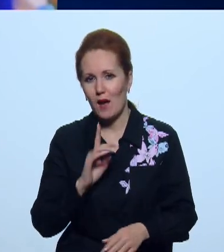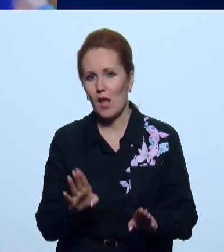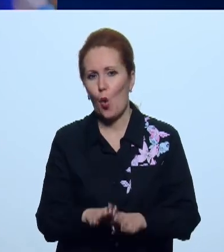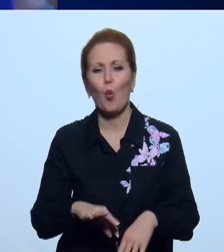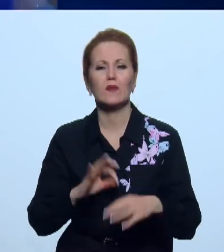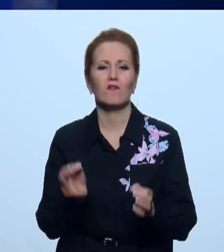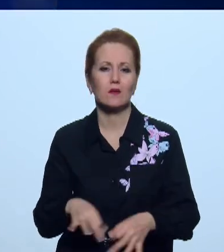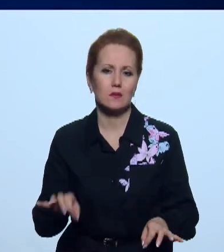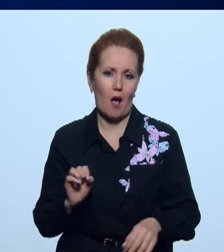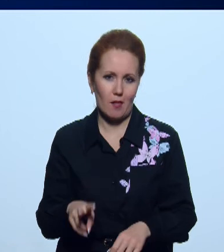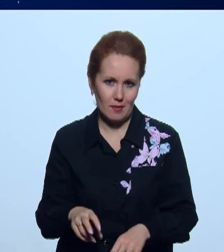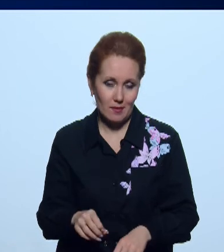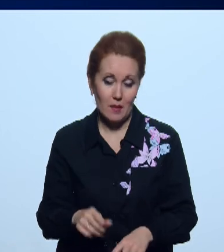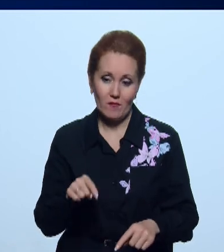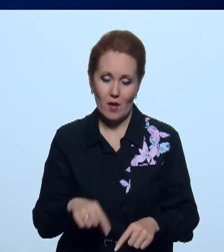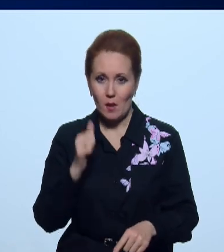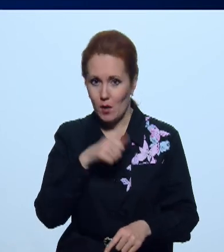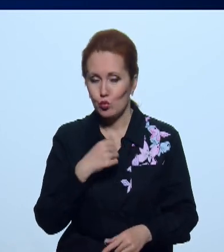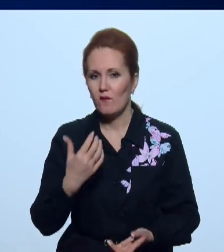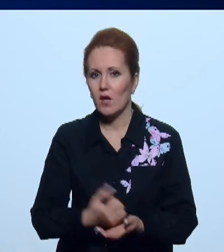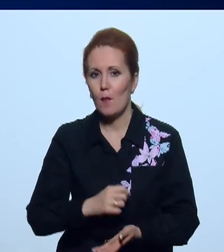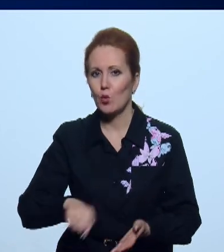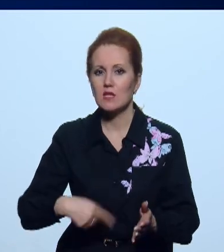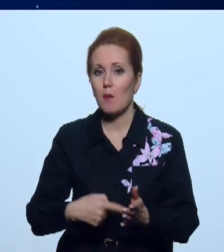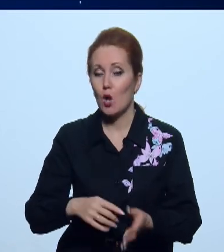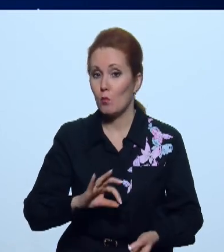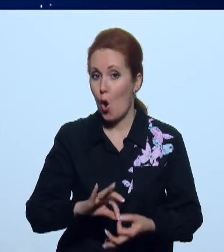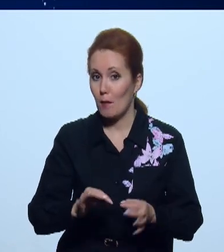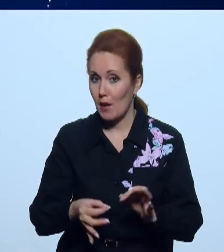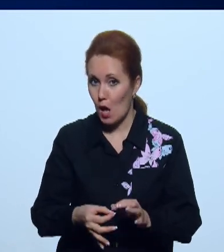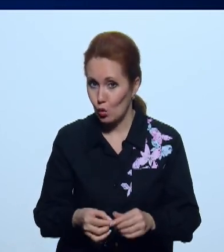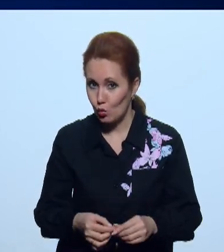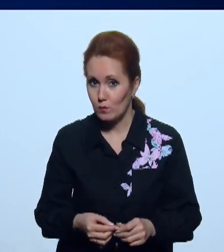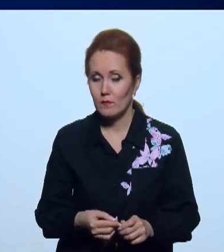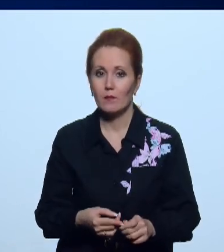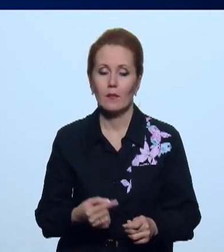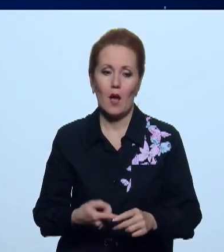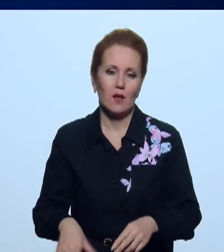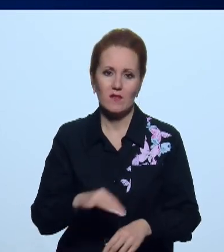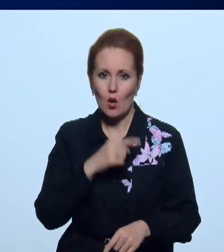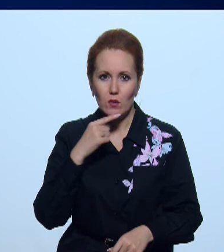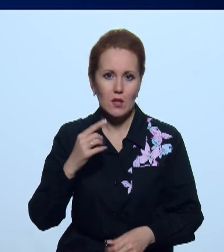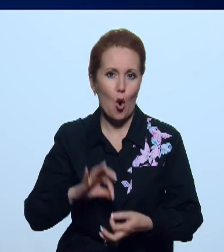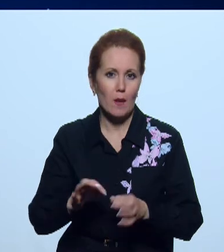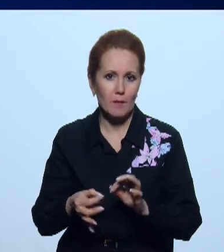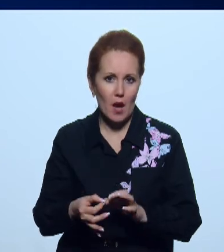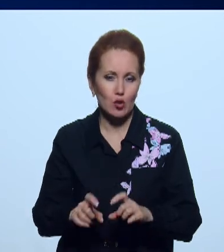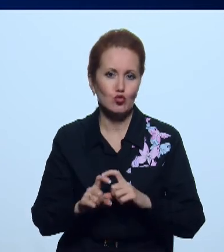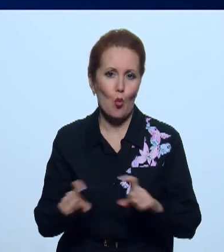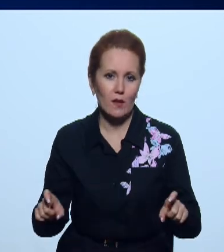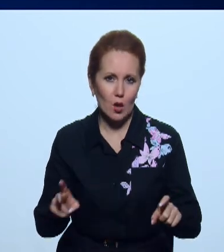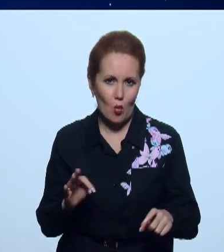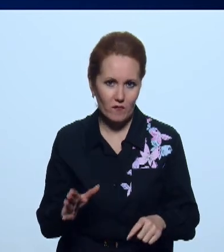универсал. В этом году он выиграл муниципальную олимпиаду. Это Всероссийская олимпиада